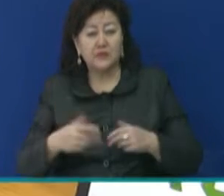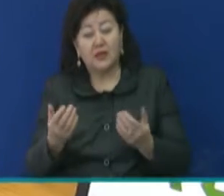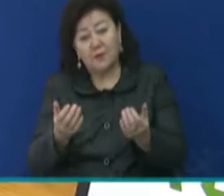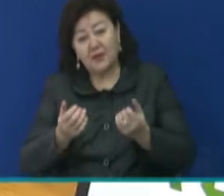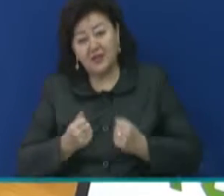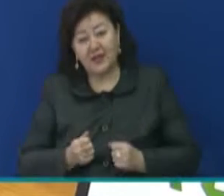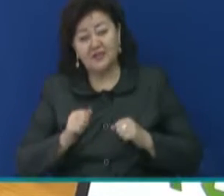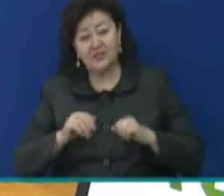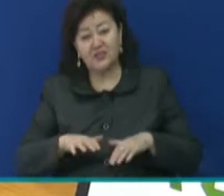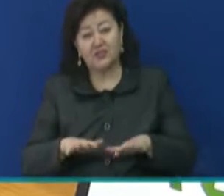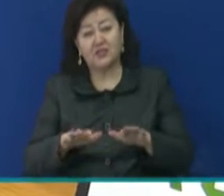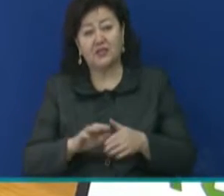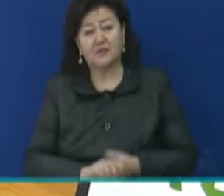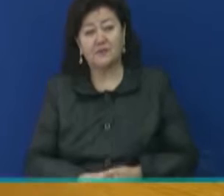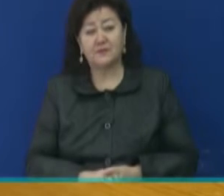принятия решения